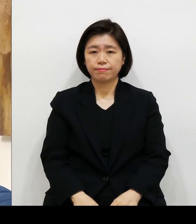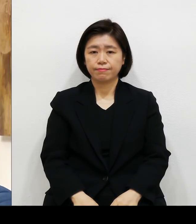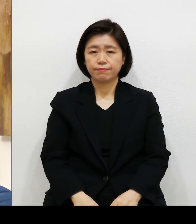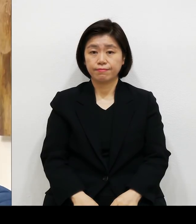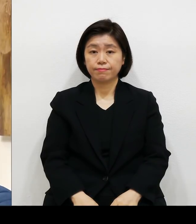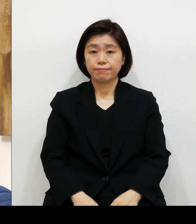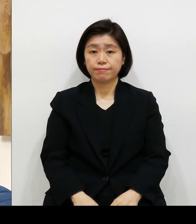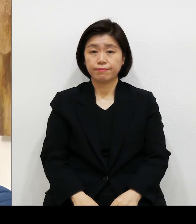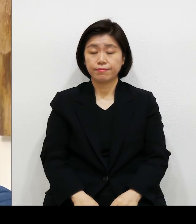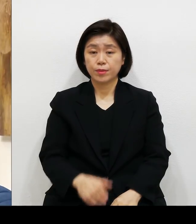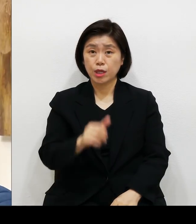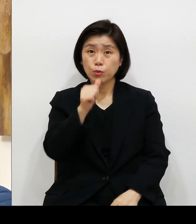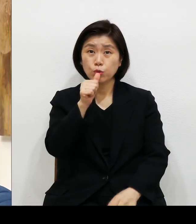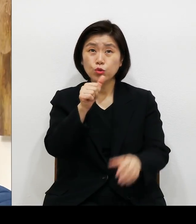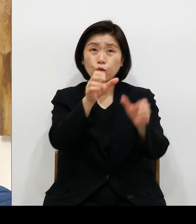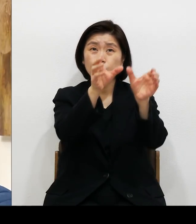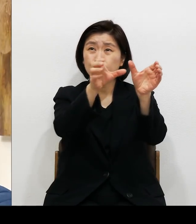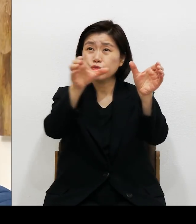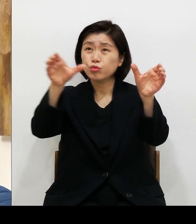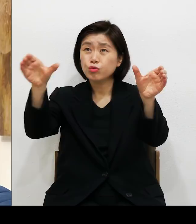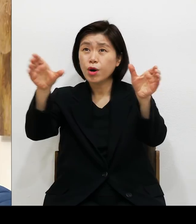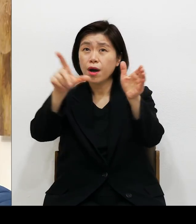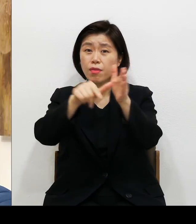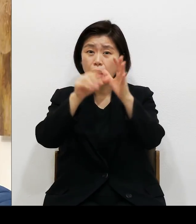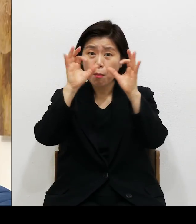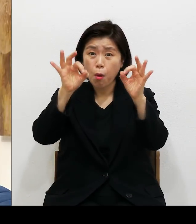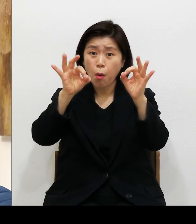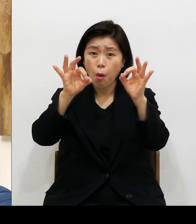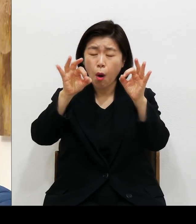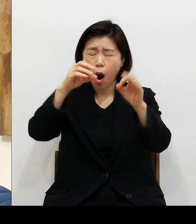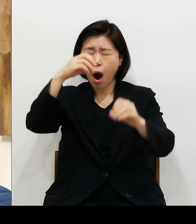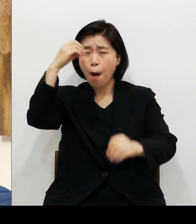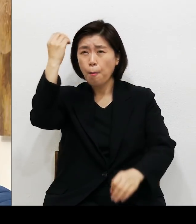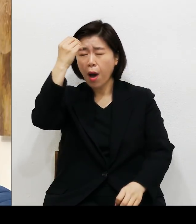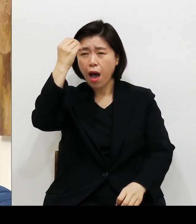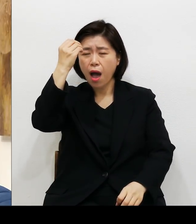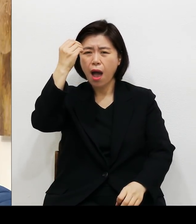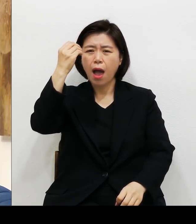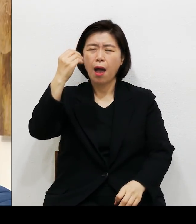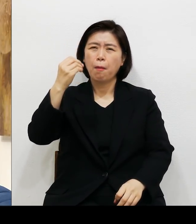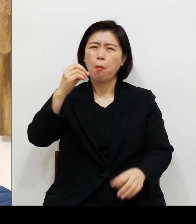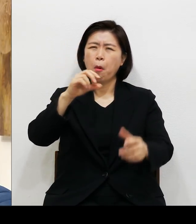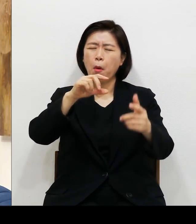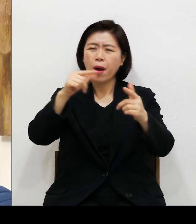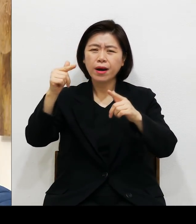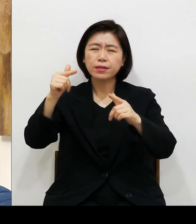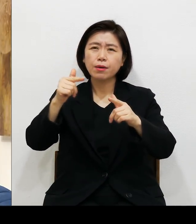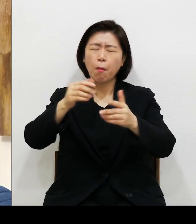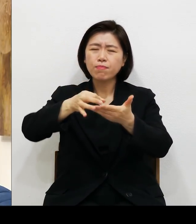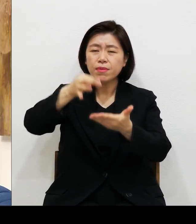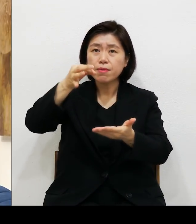그 분유 진열 때 보면 되게 비싼 프리미엄 분유, 막 사냥 분유 이런 게